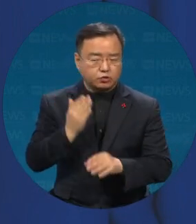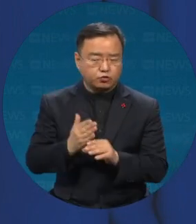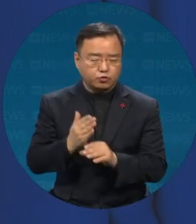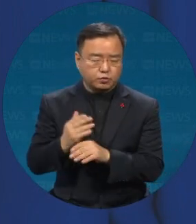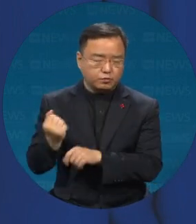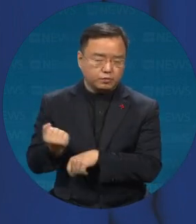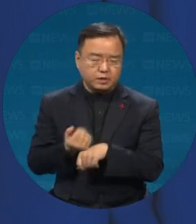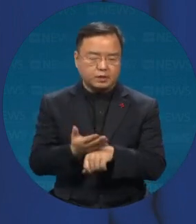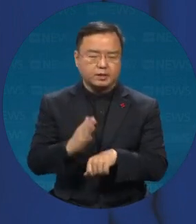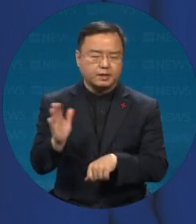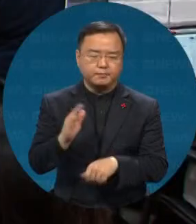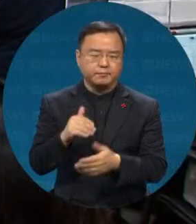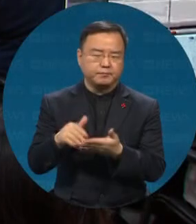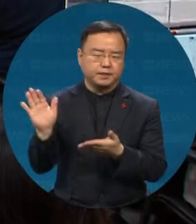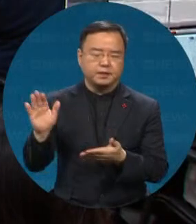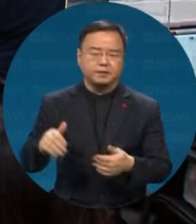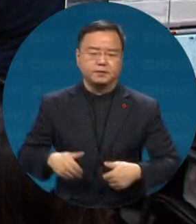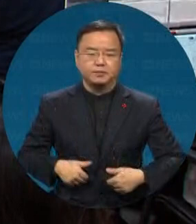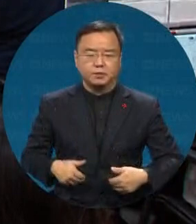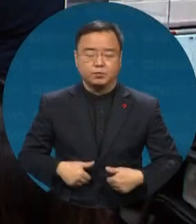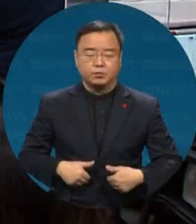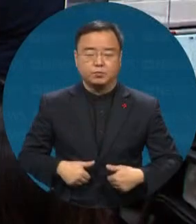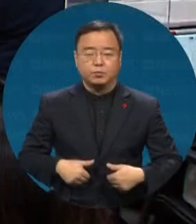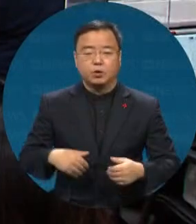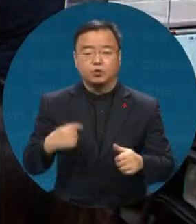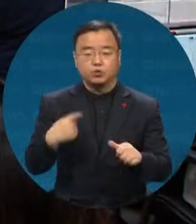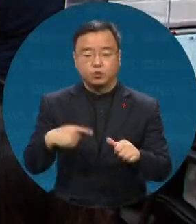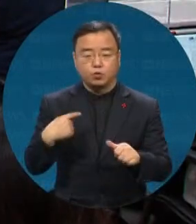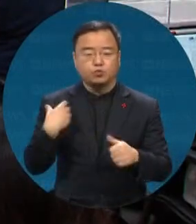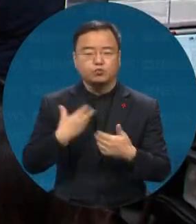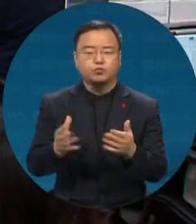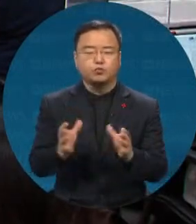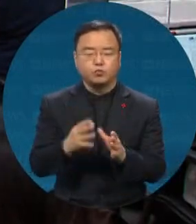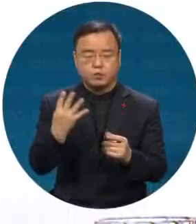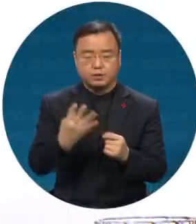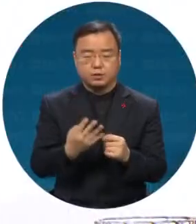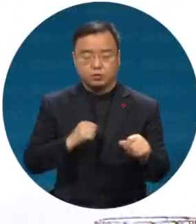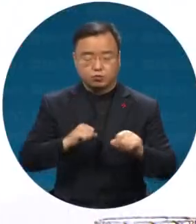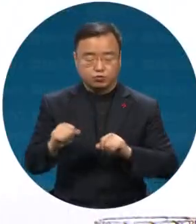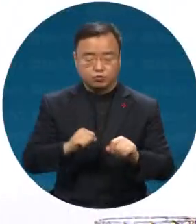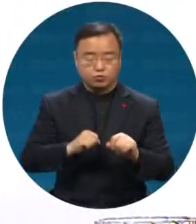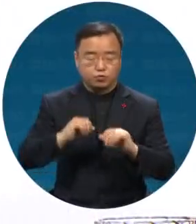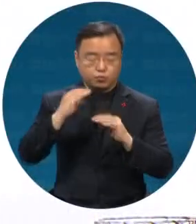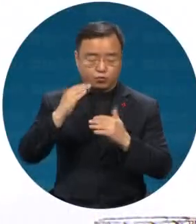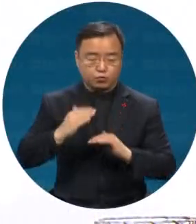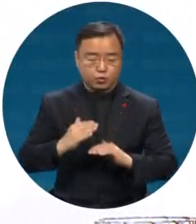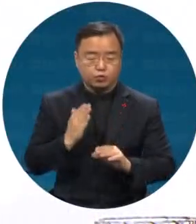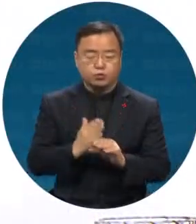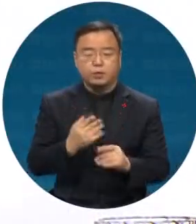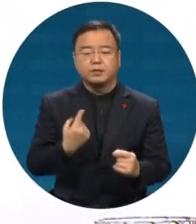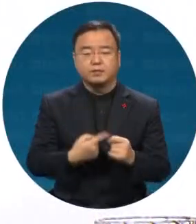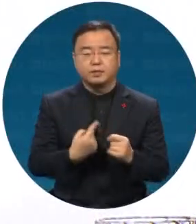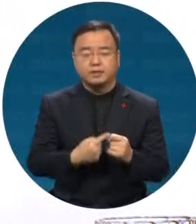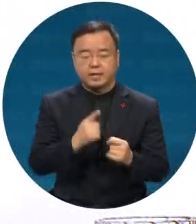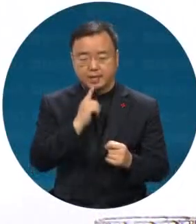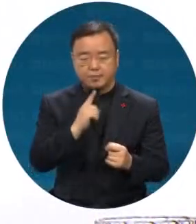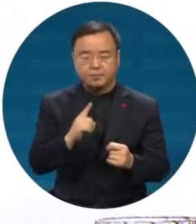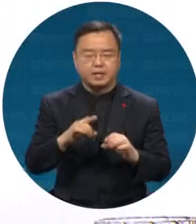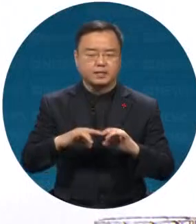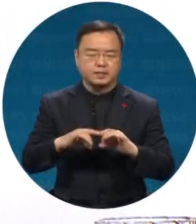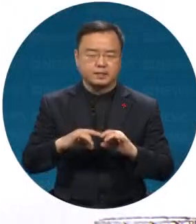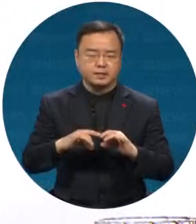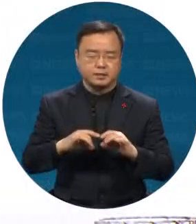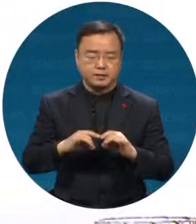퇴출해야 한다고 강조했습니다 교육부가 4대 추진과제의 첫 번째로 내세운 것도 디지털 기술입니다 올해부터